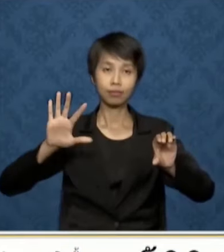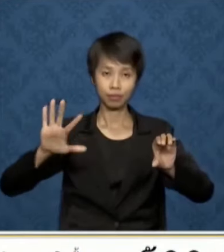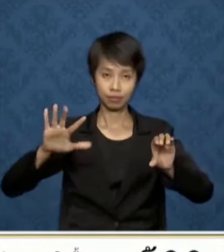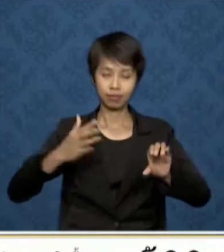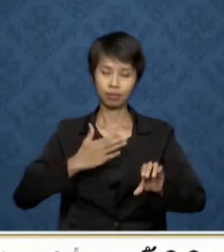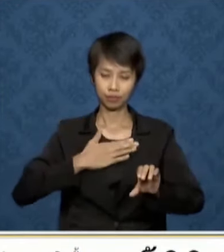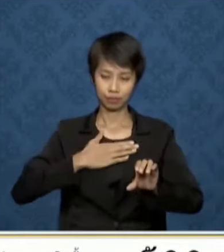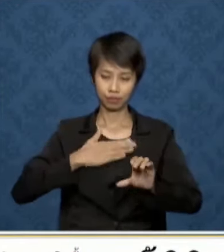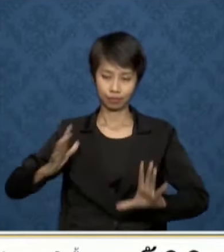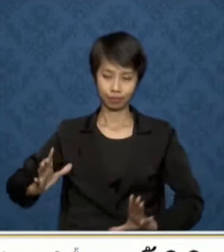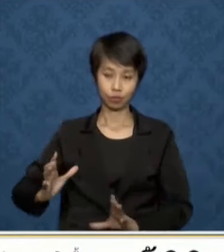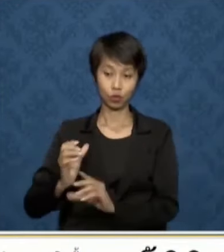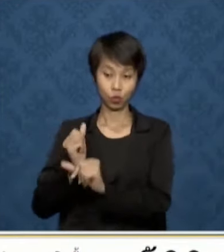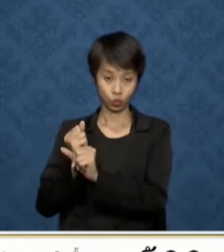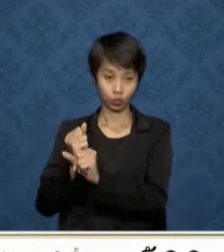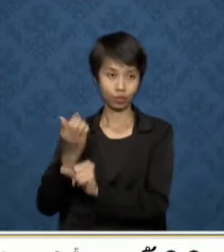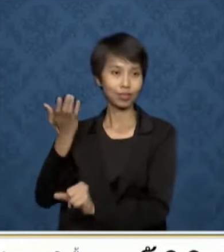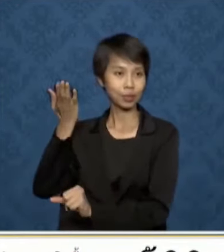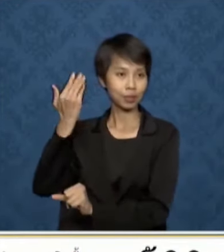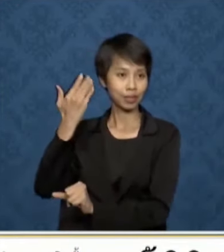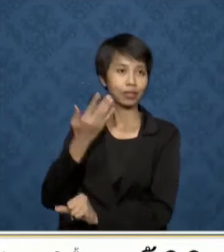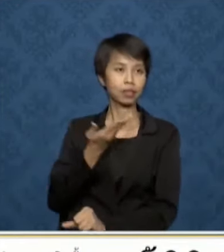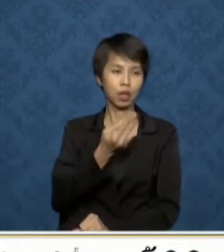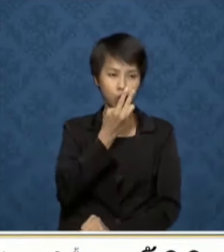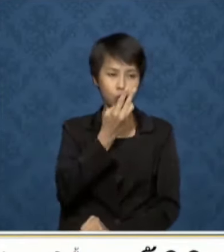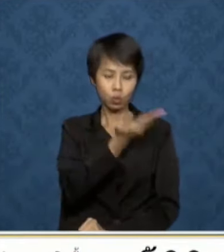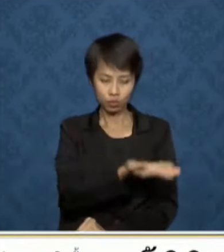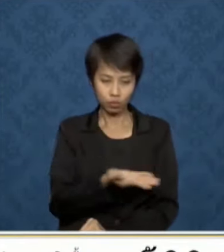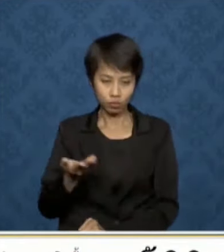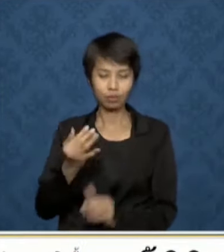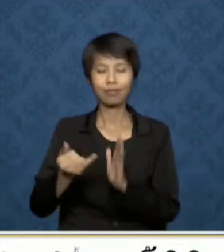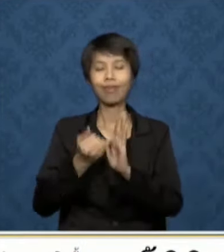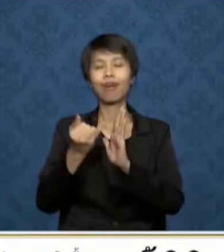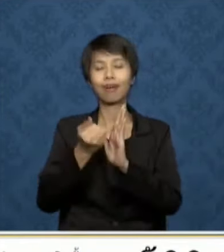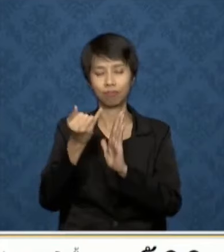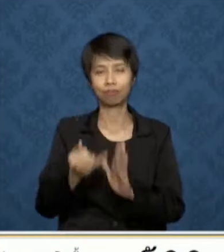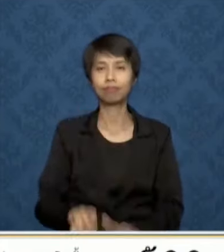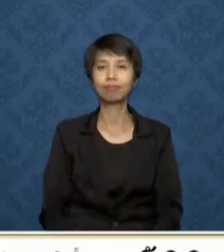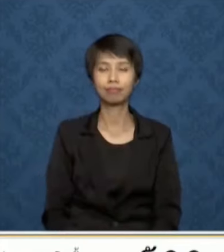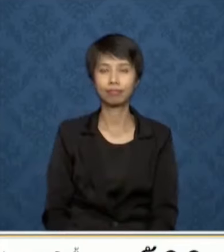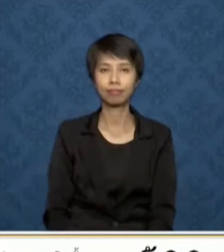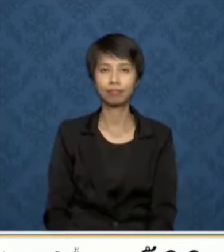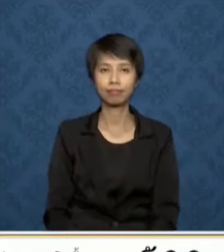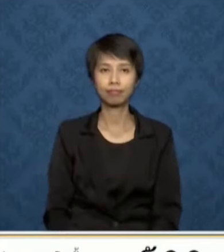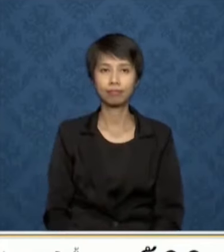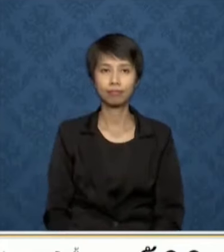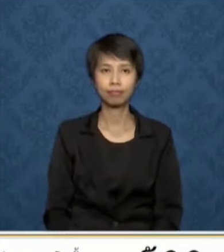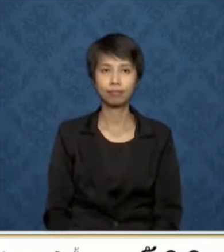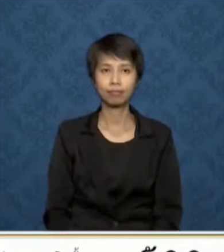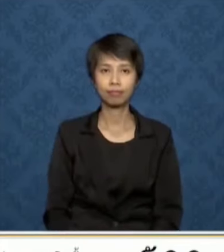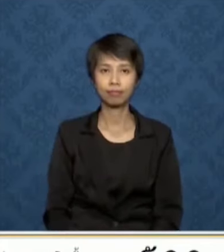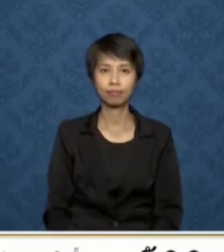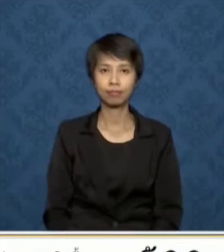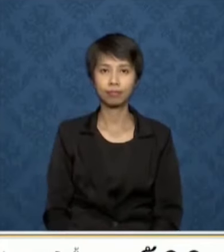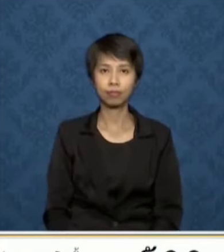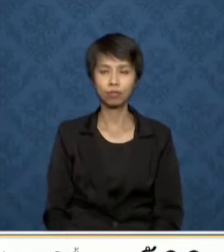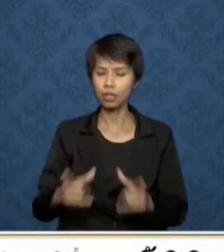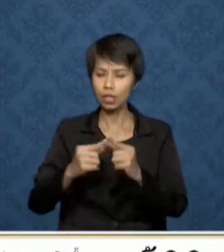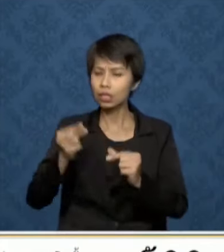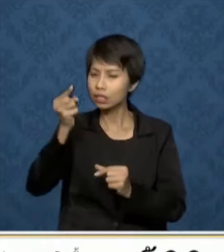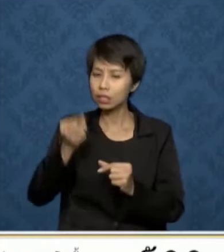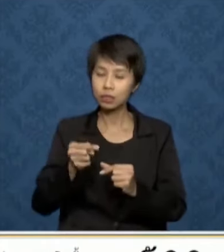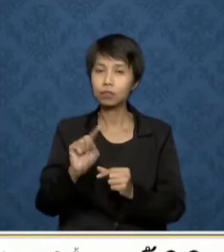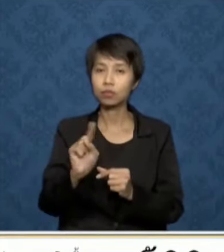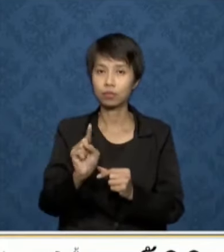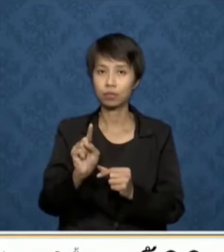สรุปจากอเมอกี้ มาเป็โโช์จอัี้จะไดเขาใจง่าย และไมเปการเสียเวลาข้อจก็คือว่า